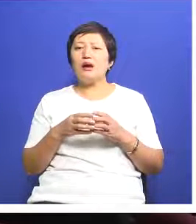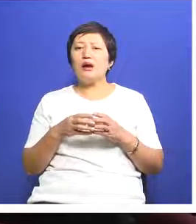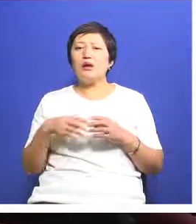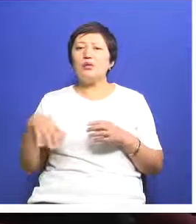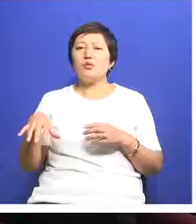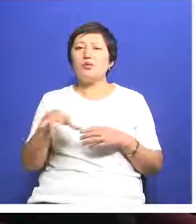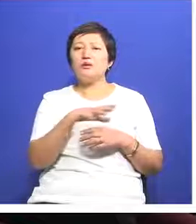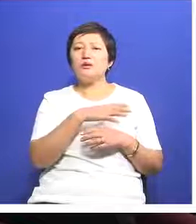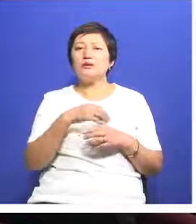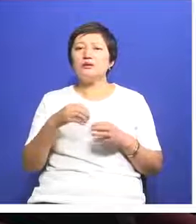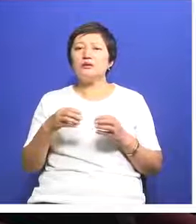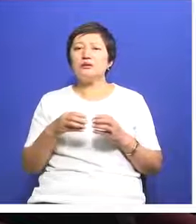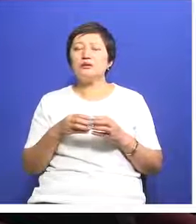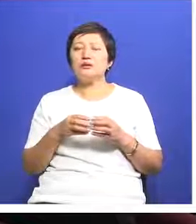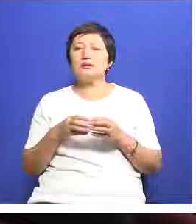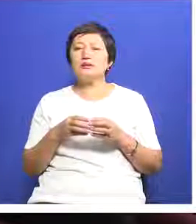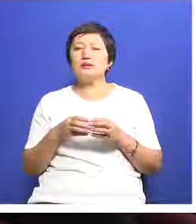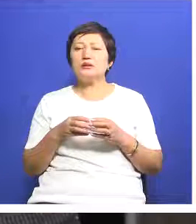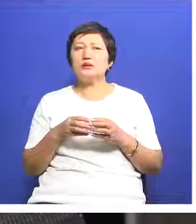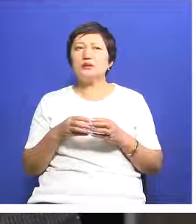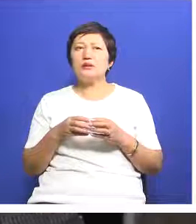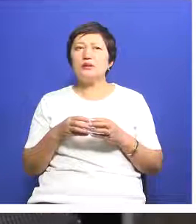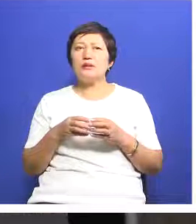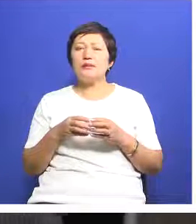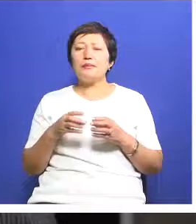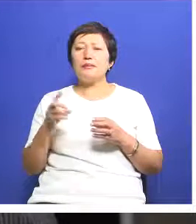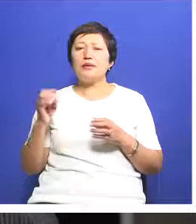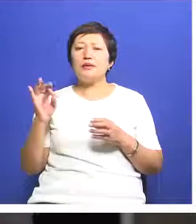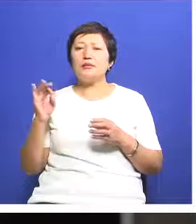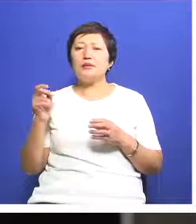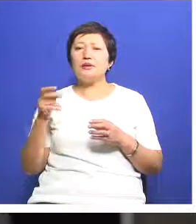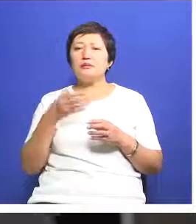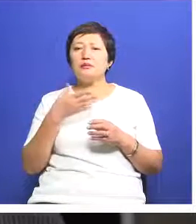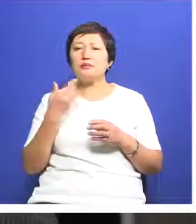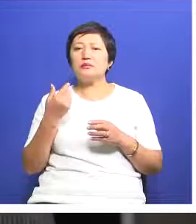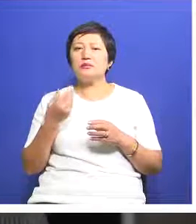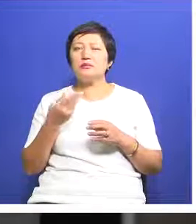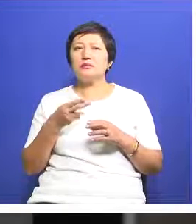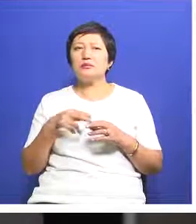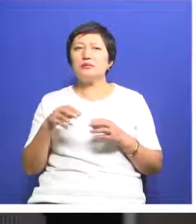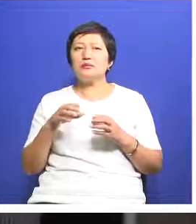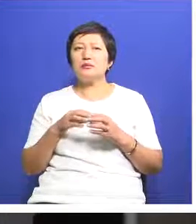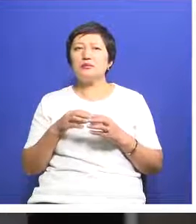Өзінің жағдайының жерін, үйдің жерін, бес соқ жерін берем деген, сол